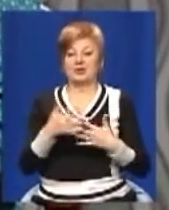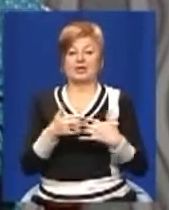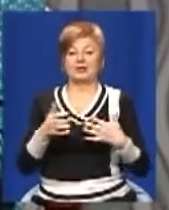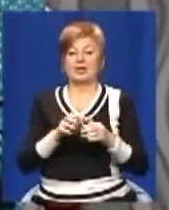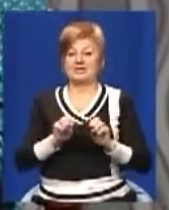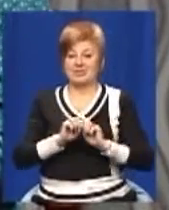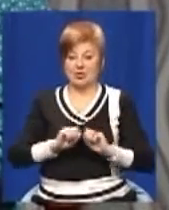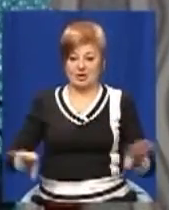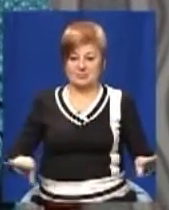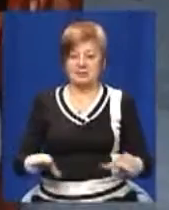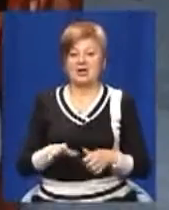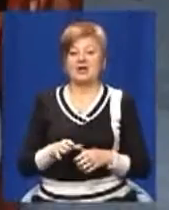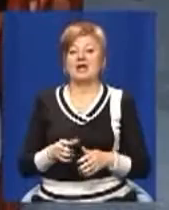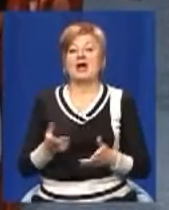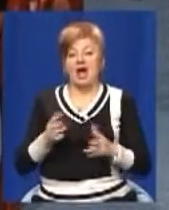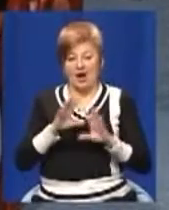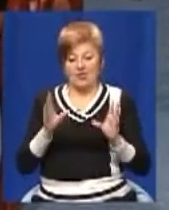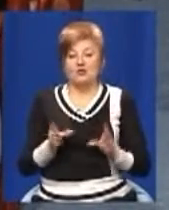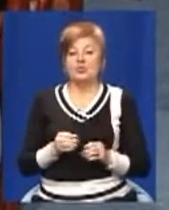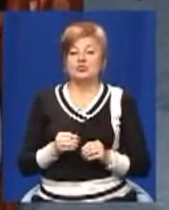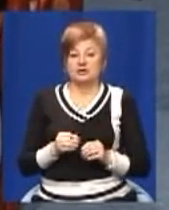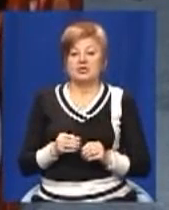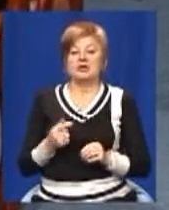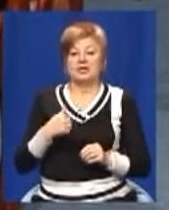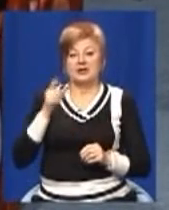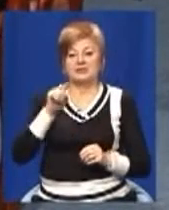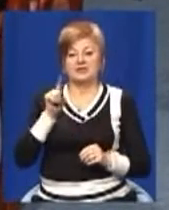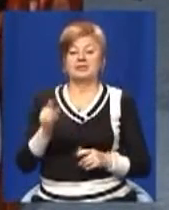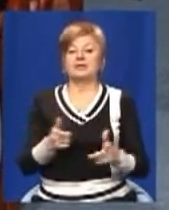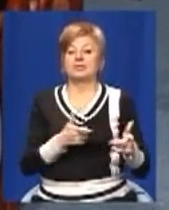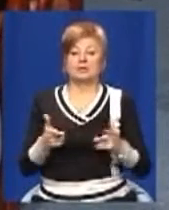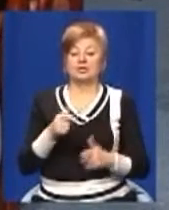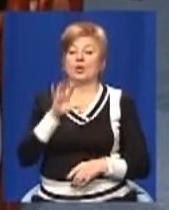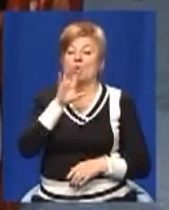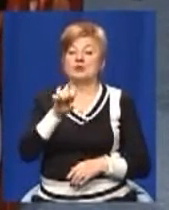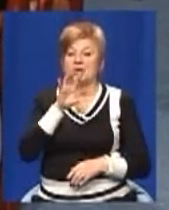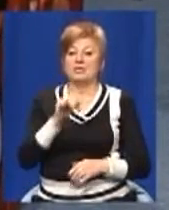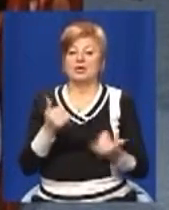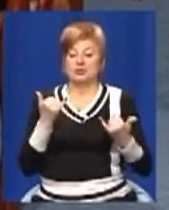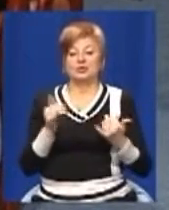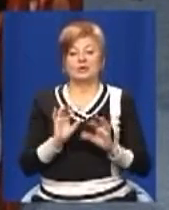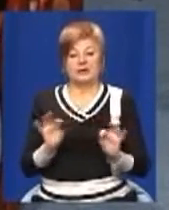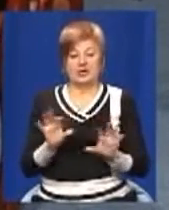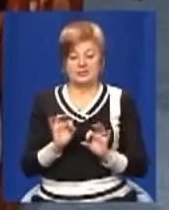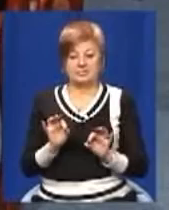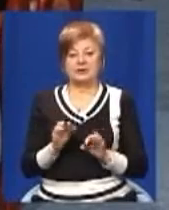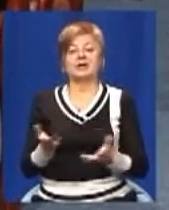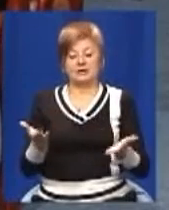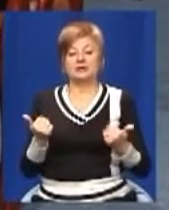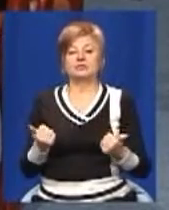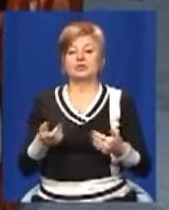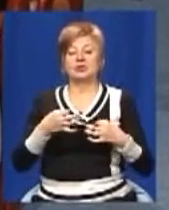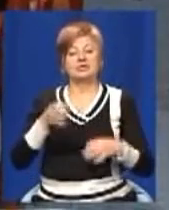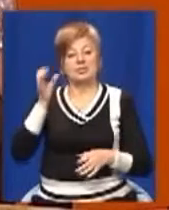котики порозбігалися. А до речі, я знаю, що ти підготував про цуцика нам сьогодні розповідь, так? А ну,